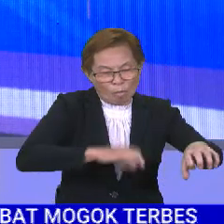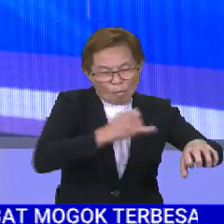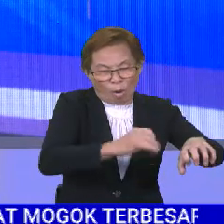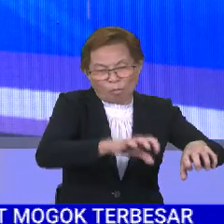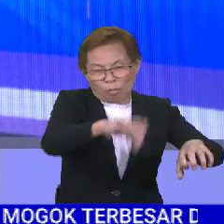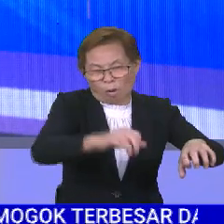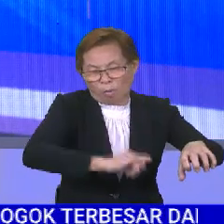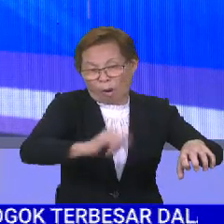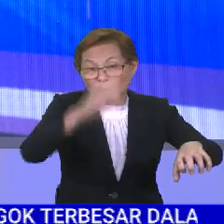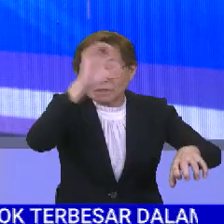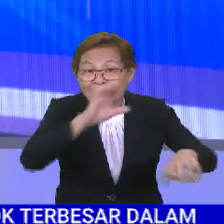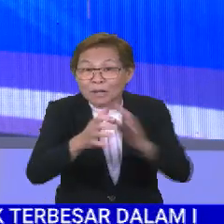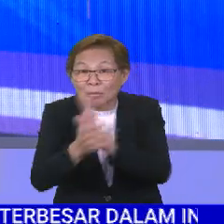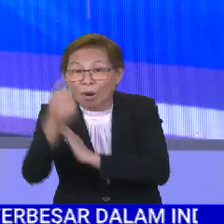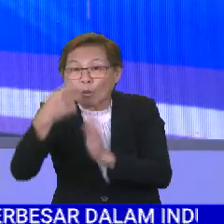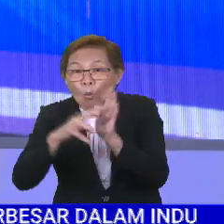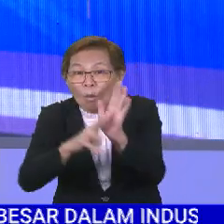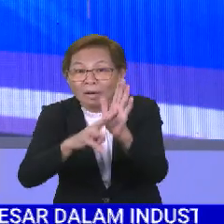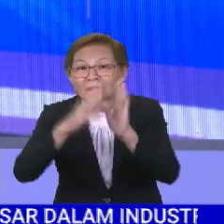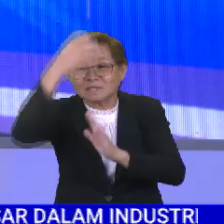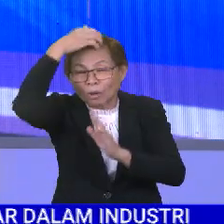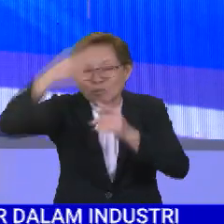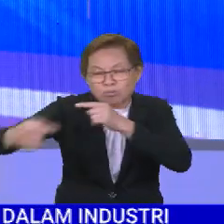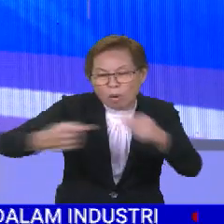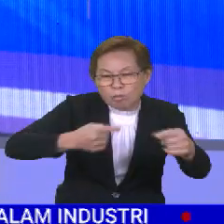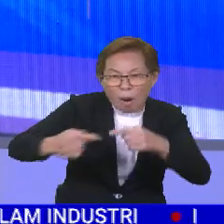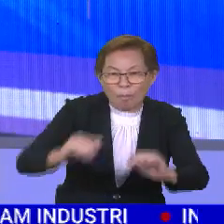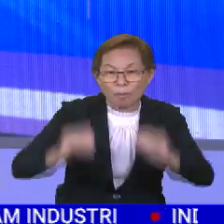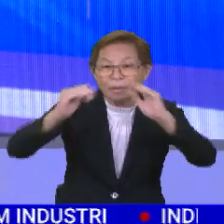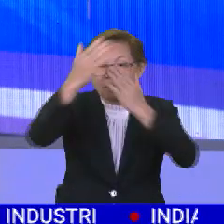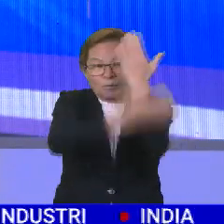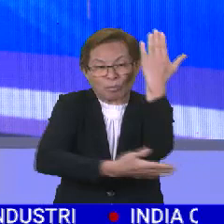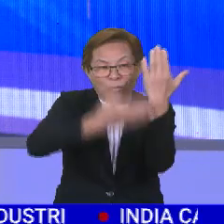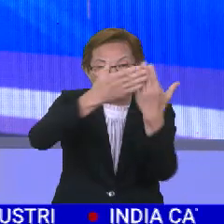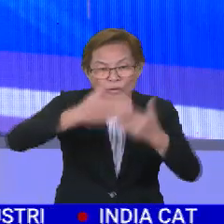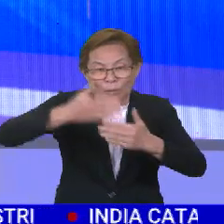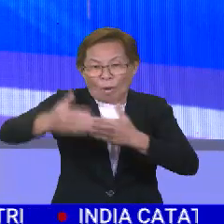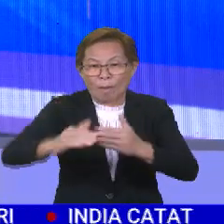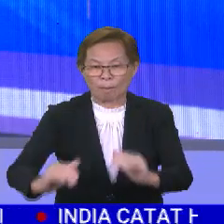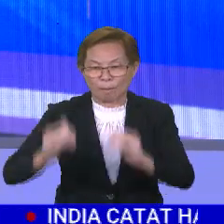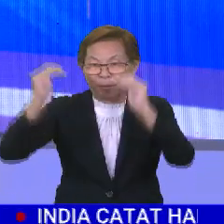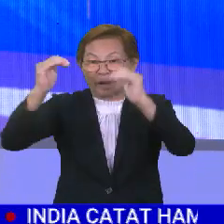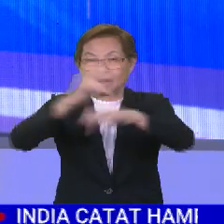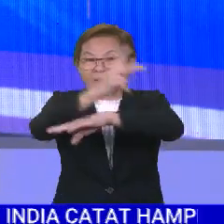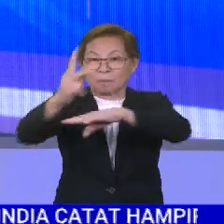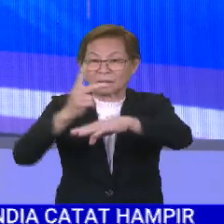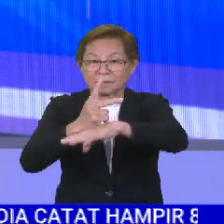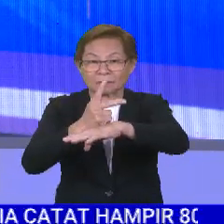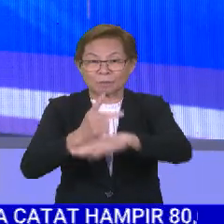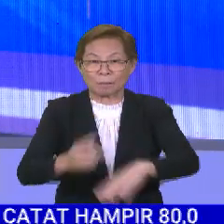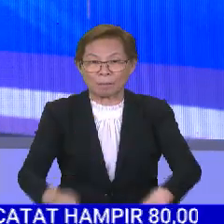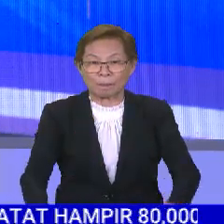bakat itu bagi mewakili Selangor untuk pertandingan peringkat semenanjung, seterusnya ke peringkat kebangsaan.